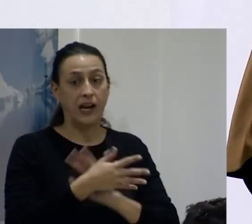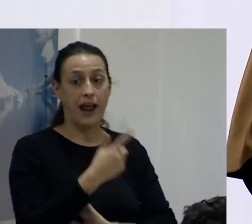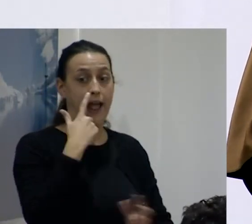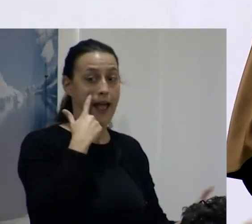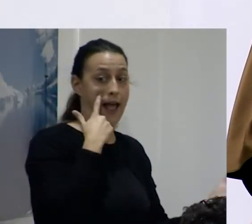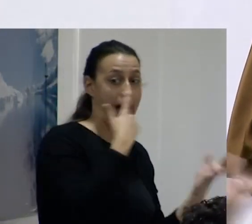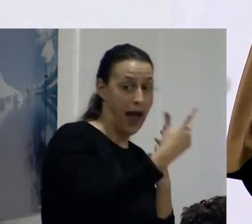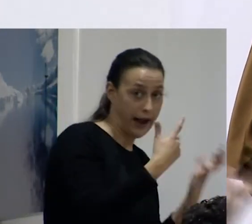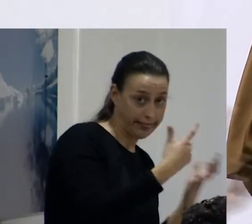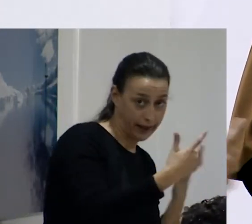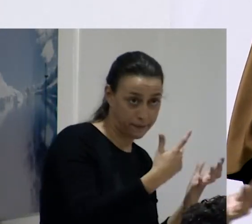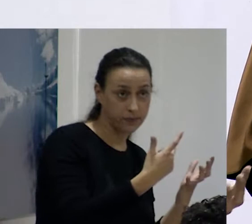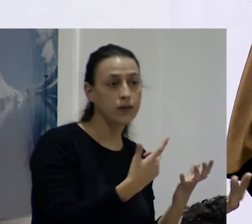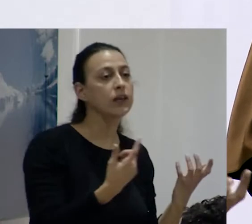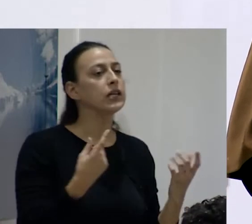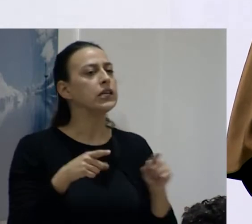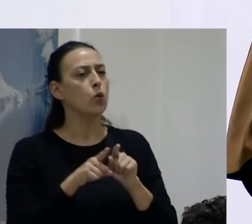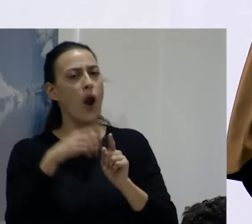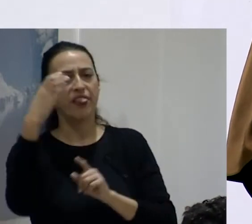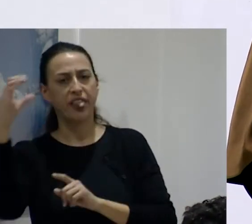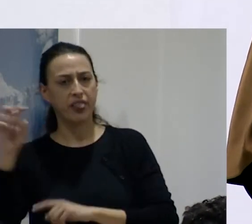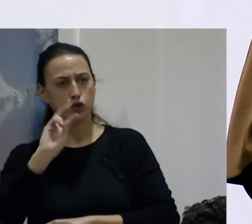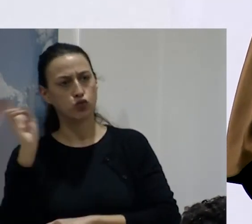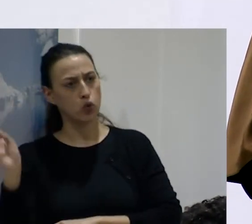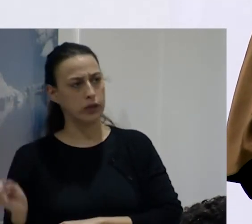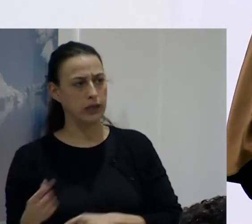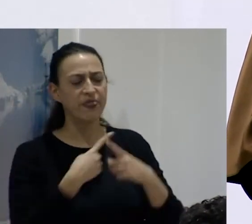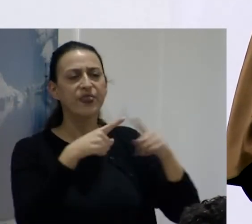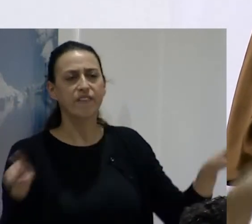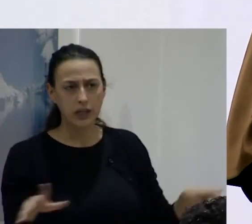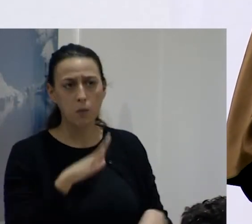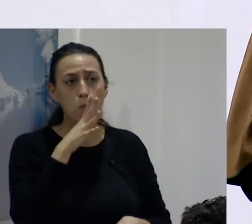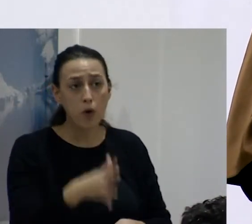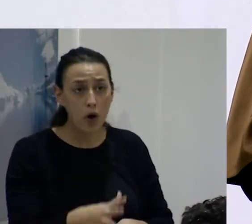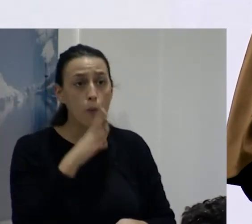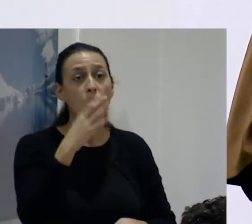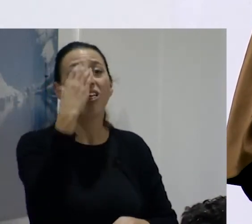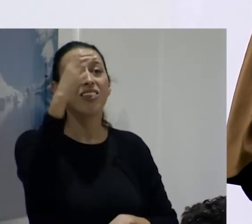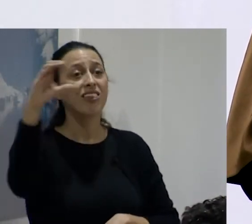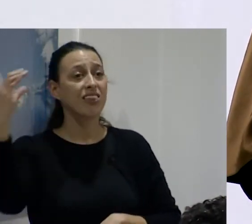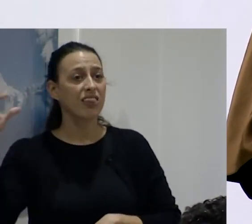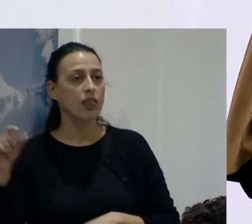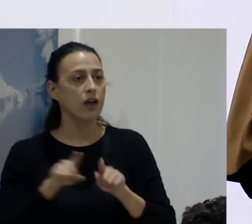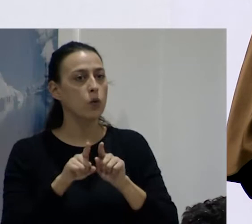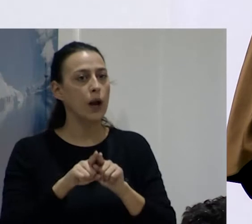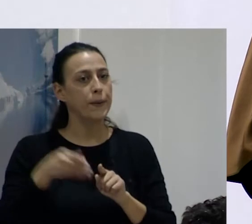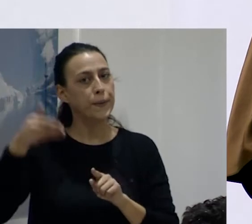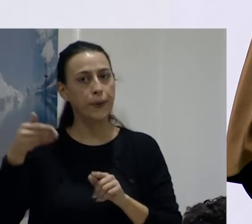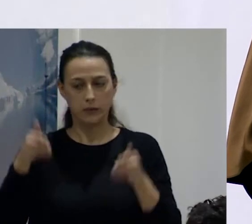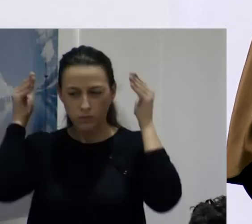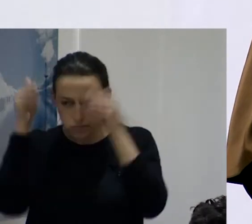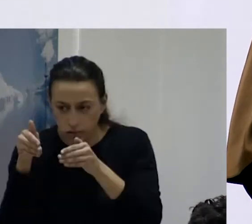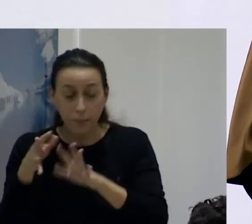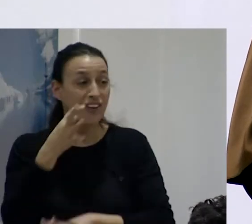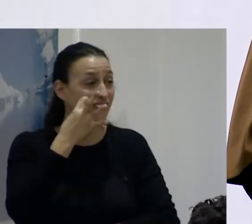la història tracta gairebé sempre d'objectes absents, mentre que el saber